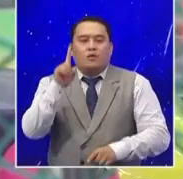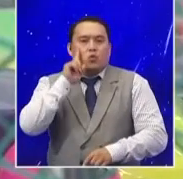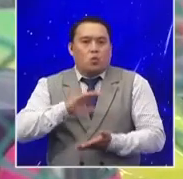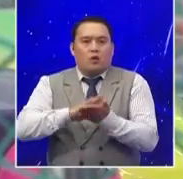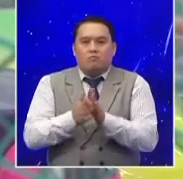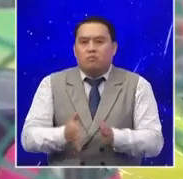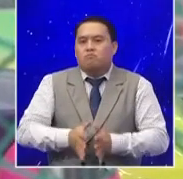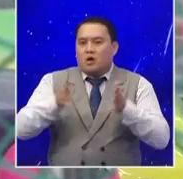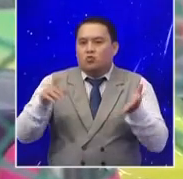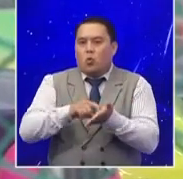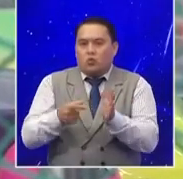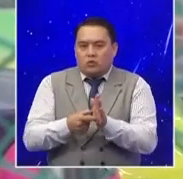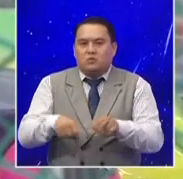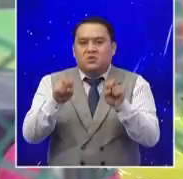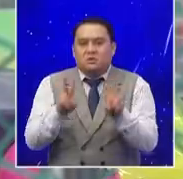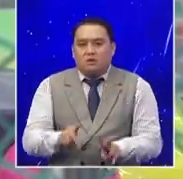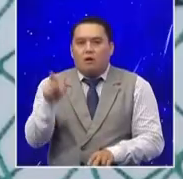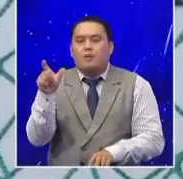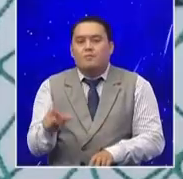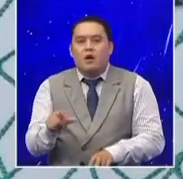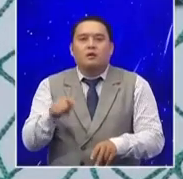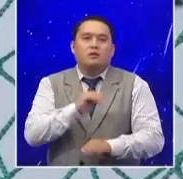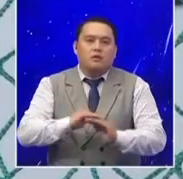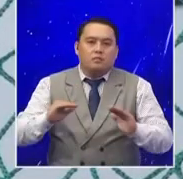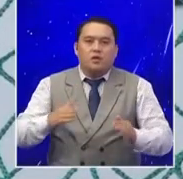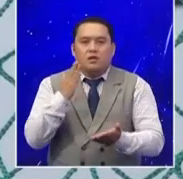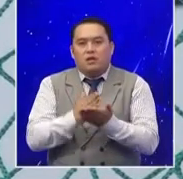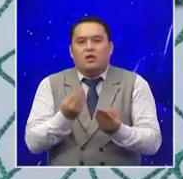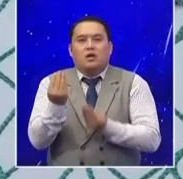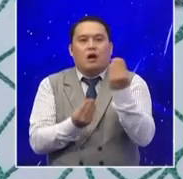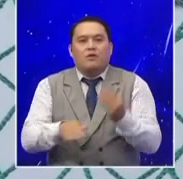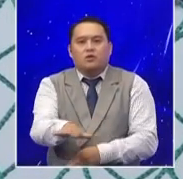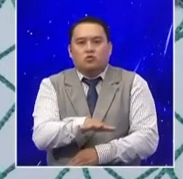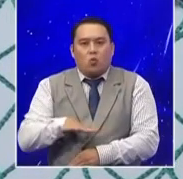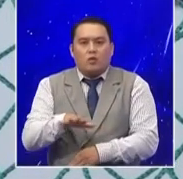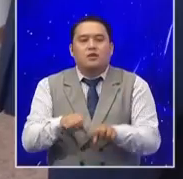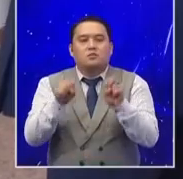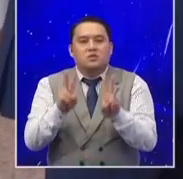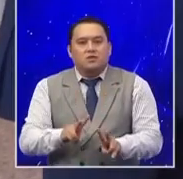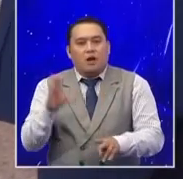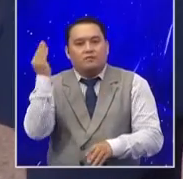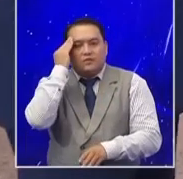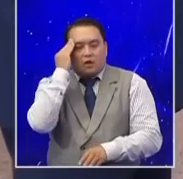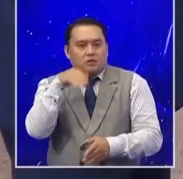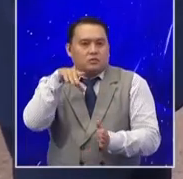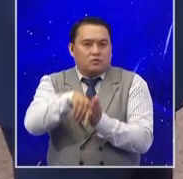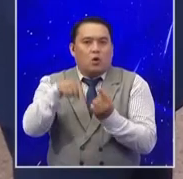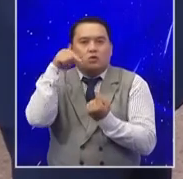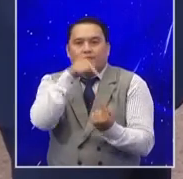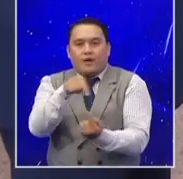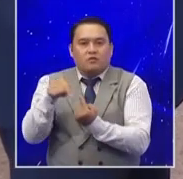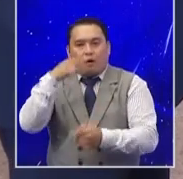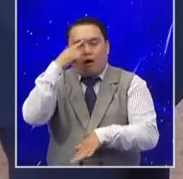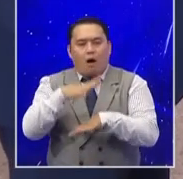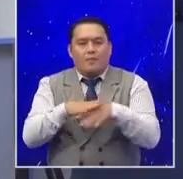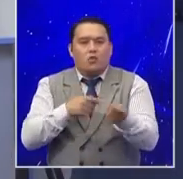комфортный и просторный зал ожидания. Специально для посетителей с детьми предусмотрена игровая зона. Однако все моменты, которым должен соответствовать сервисный